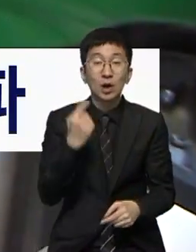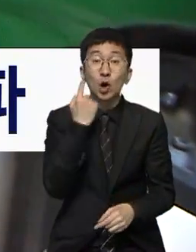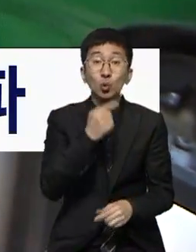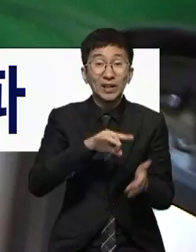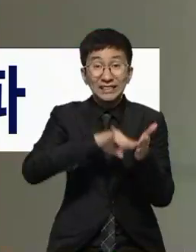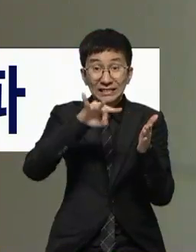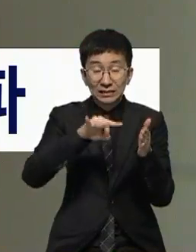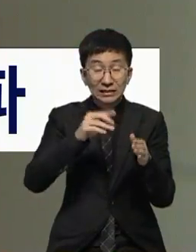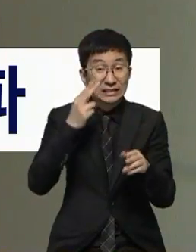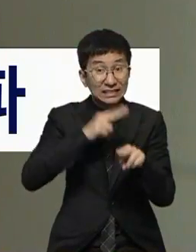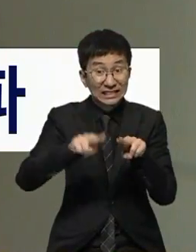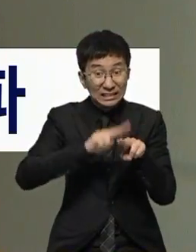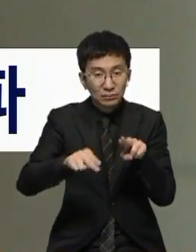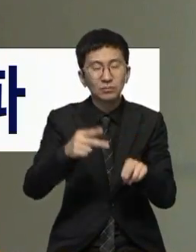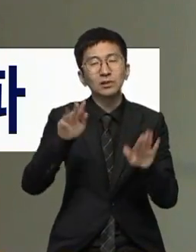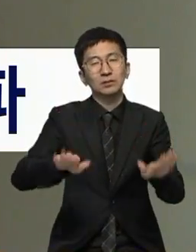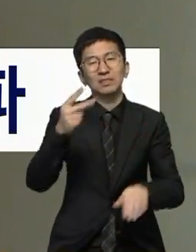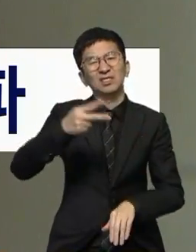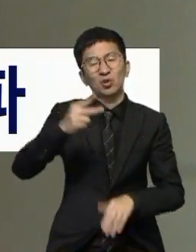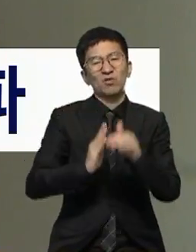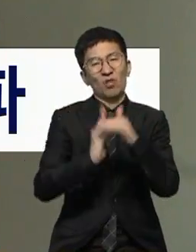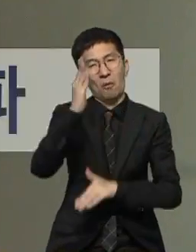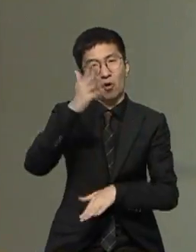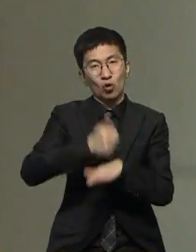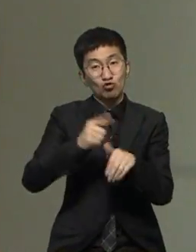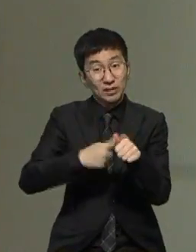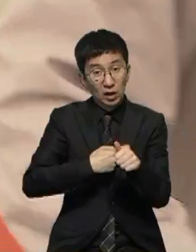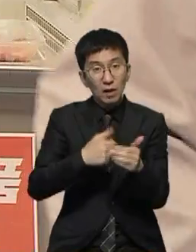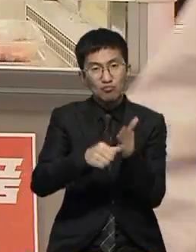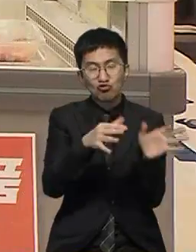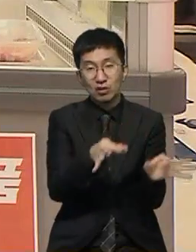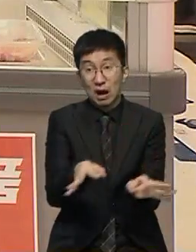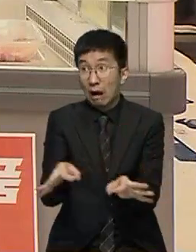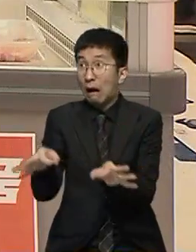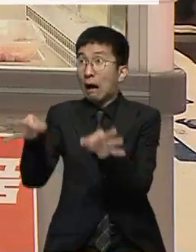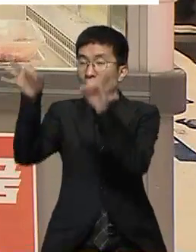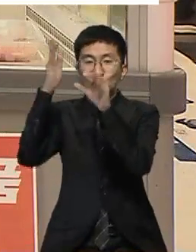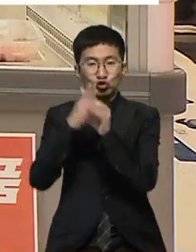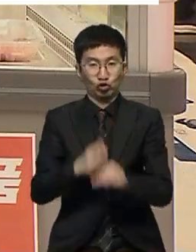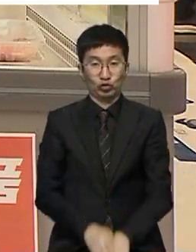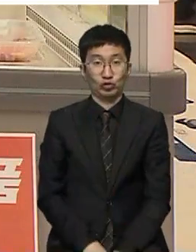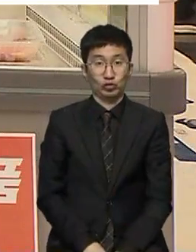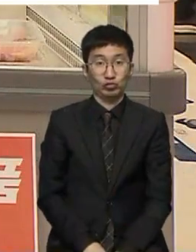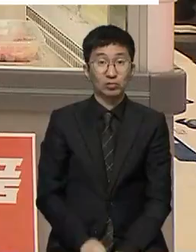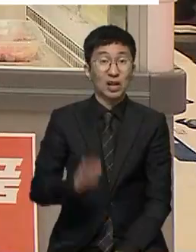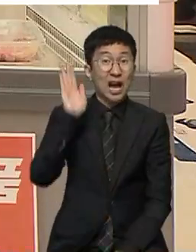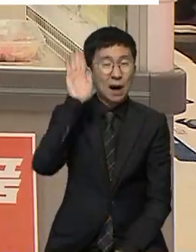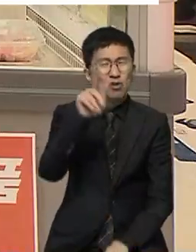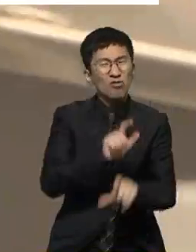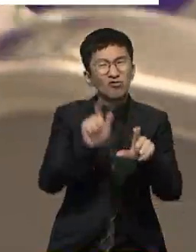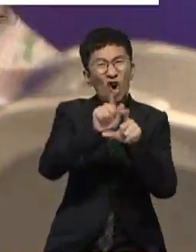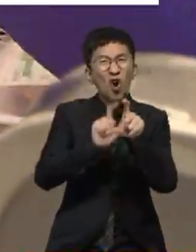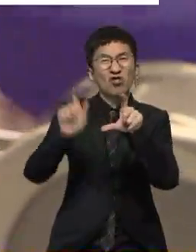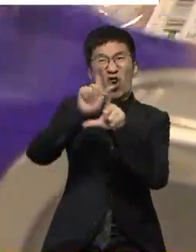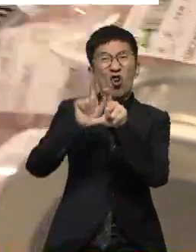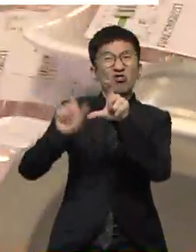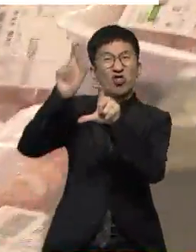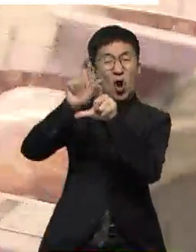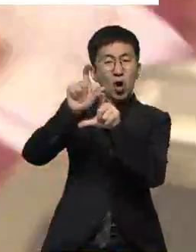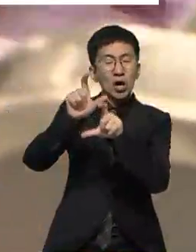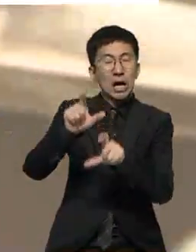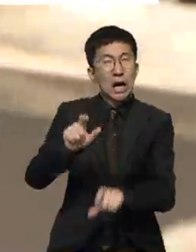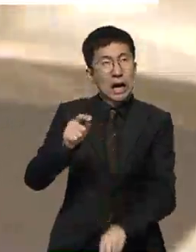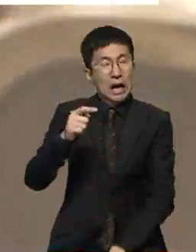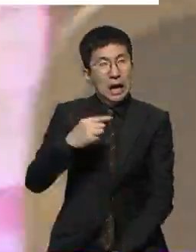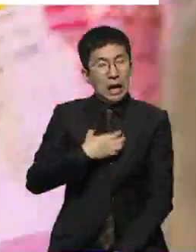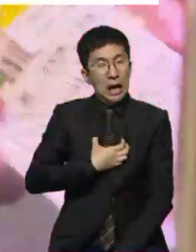돌파할 정도로 물가는 쉼없이 뛰고 있습니다. 이런 상황에서 앞으로 물가가 더 오를 거라는 심리, 기대